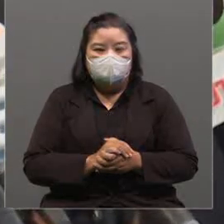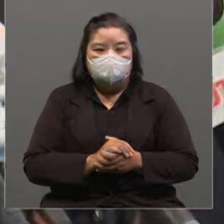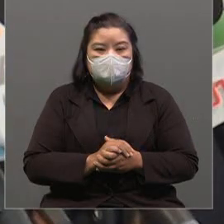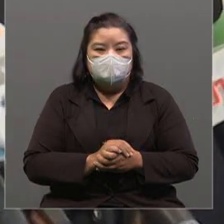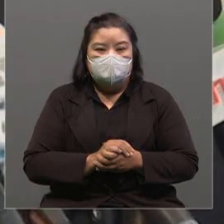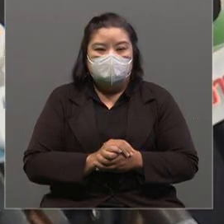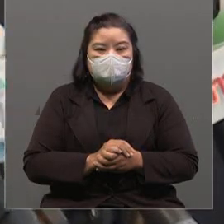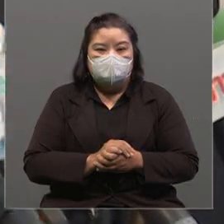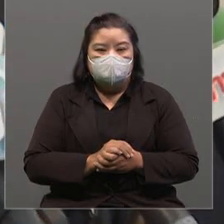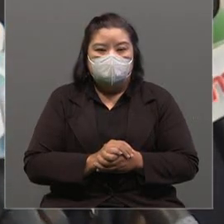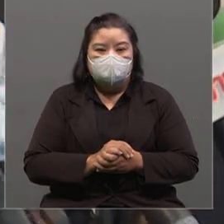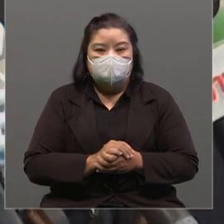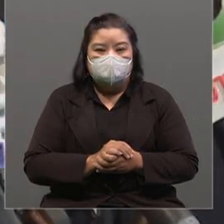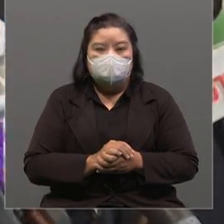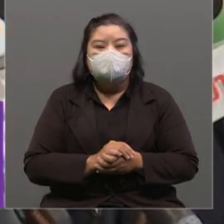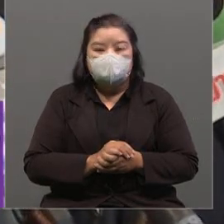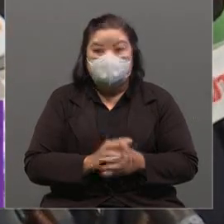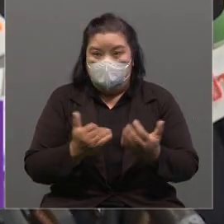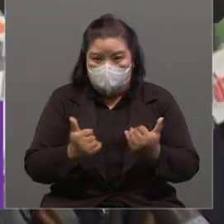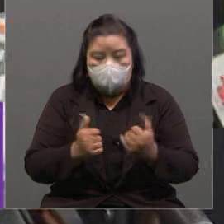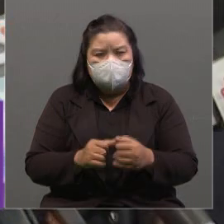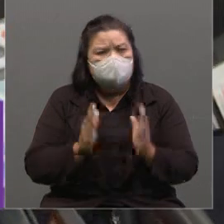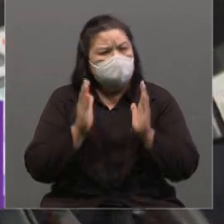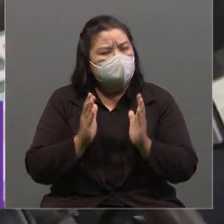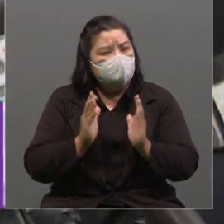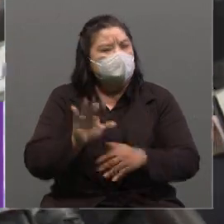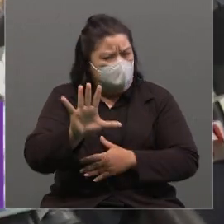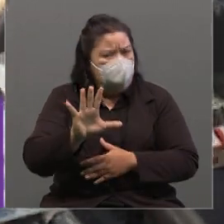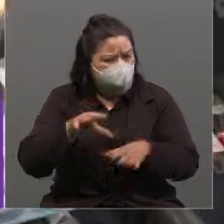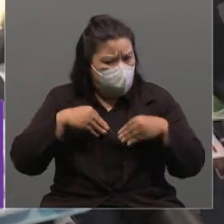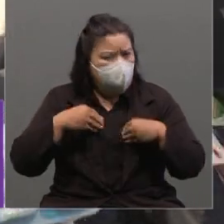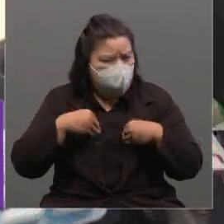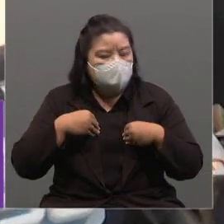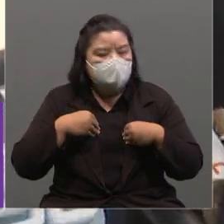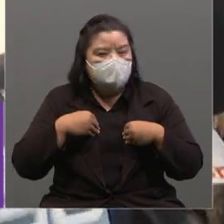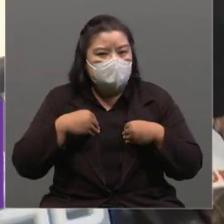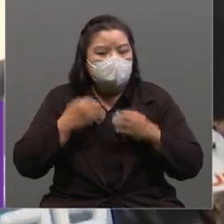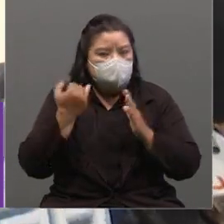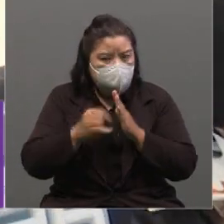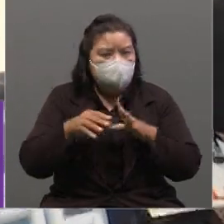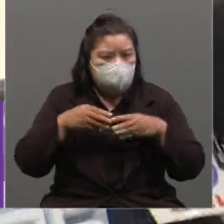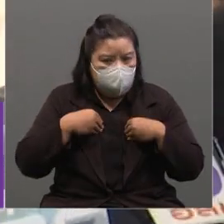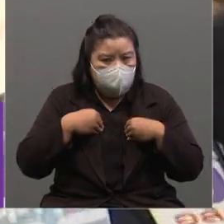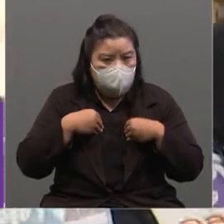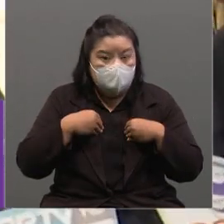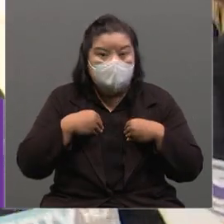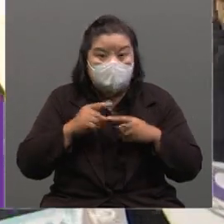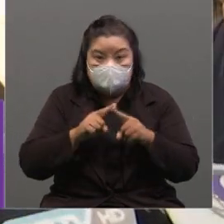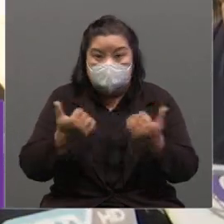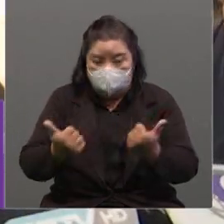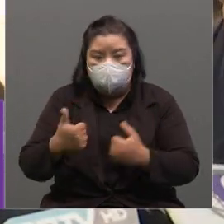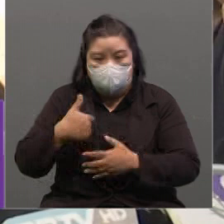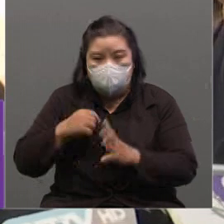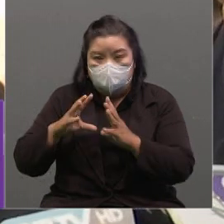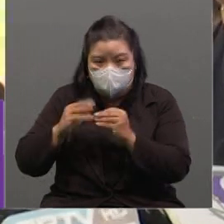ก็เกินกว่าครึ่งนะให้การรับสารภาพนะครับทั้งหมดแล้วนะครับเพราะนั้นวันนี้นะครับวันนี้ก็จะมาประชุมช่ว